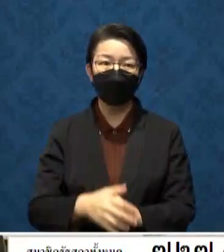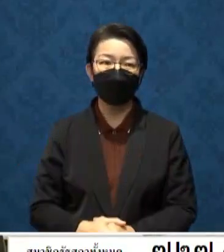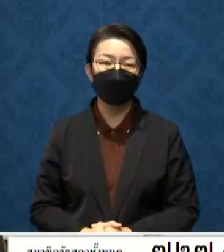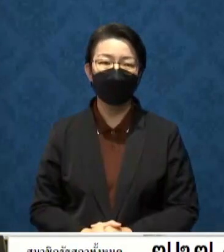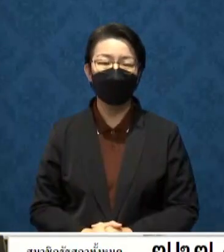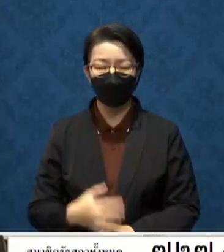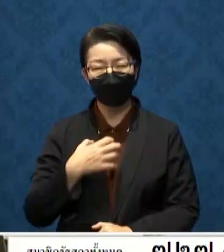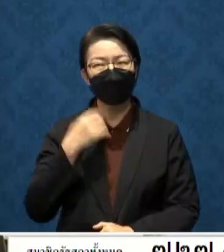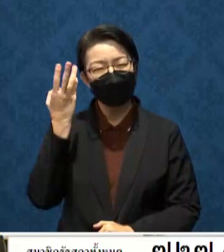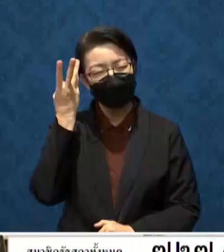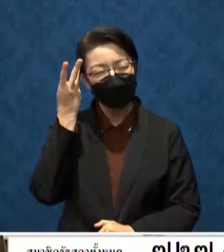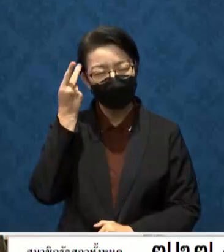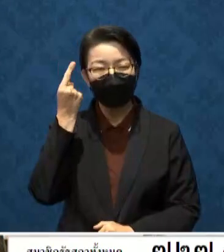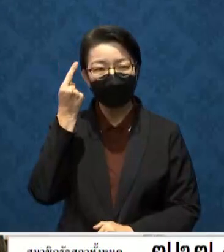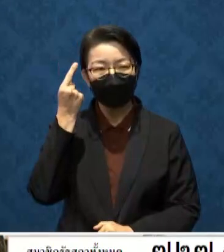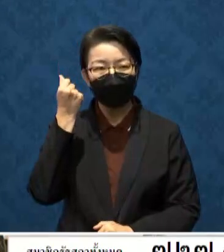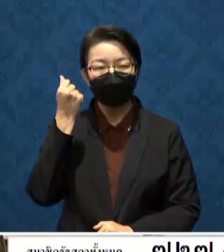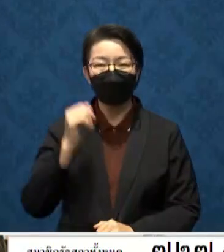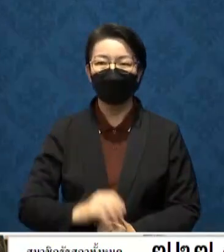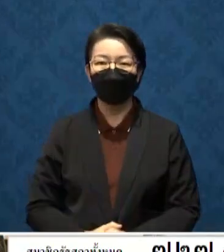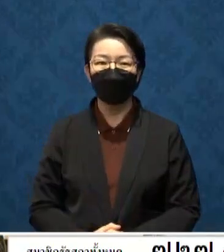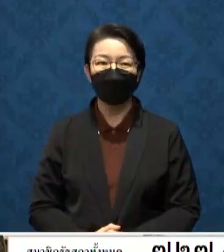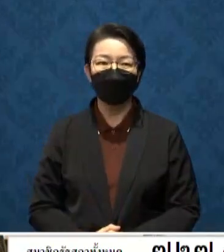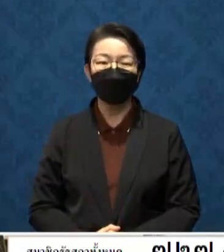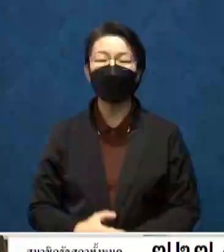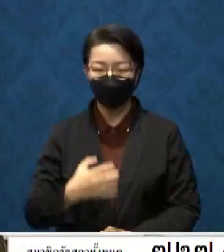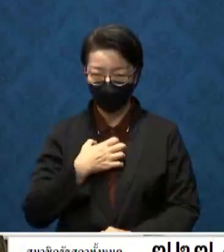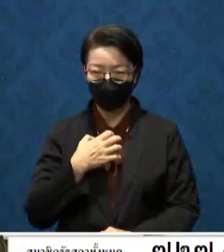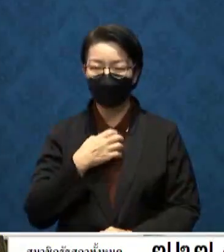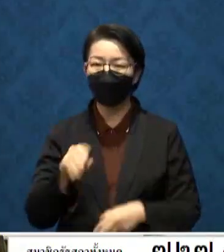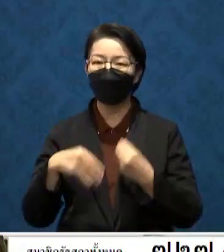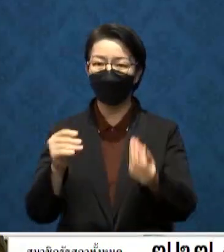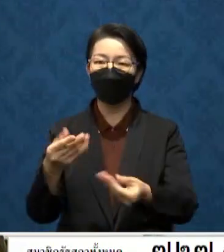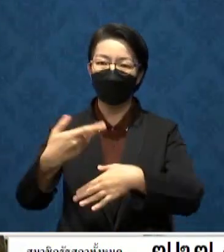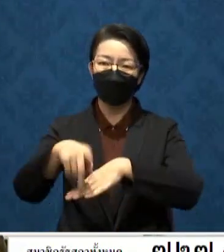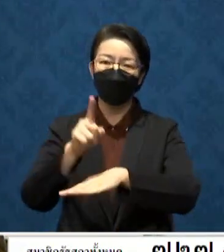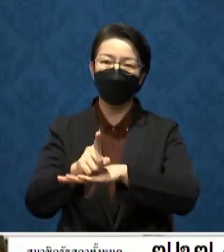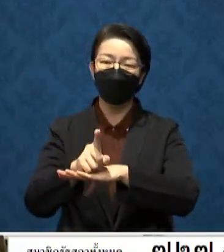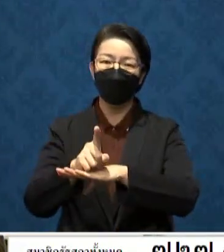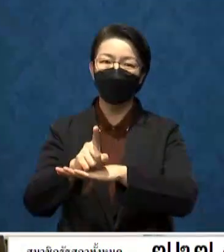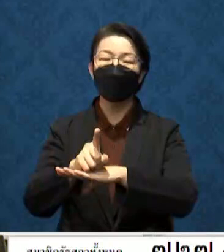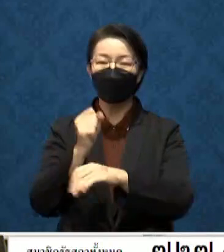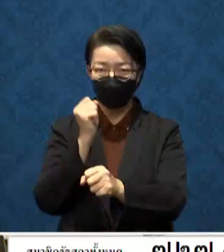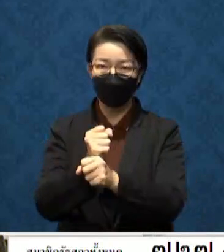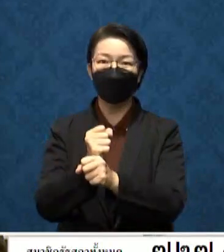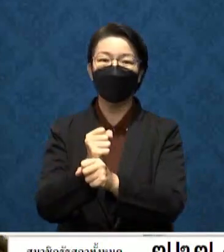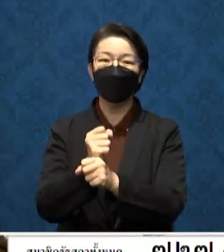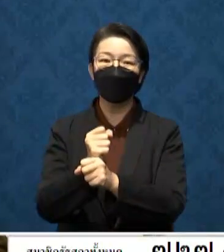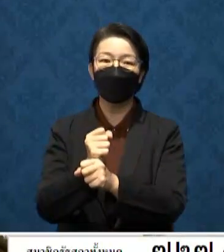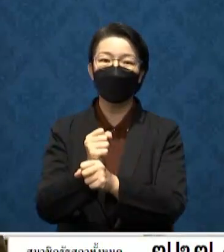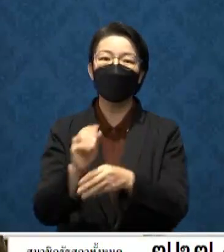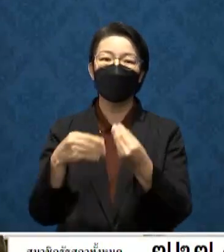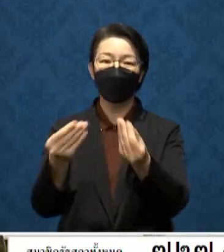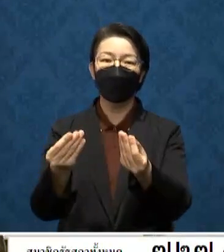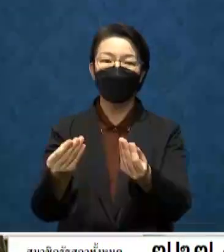ผมคิดว่าสิ่งที่อยากจะให้ประธานได้กระทำเพื่อ